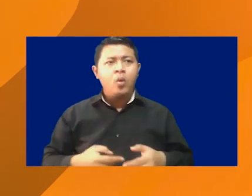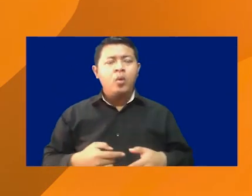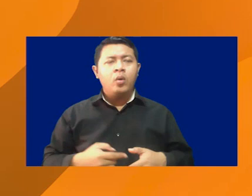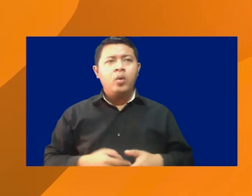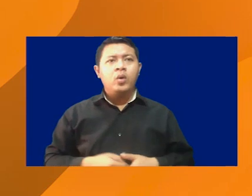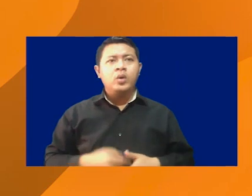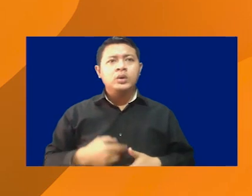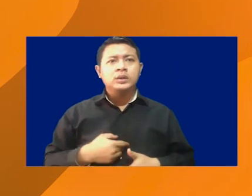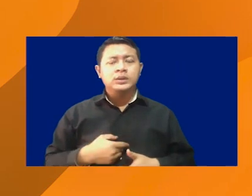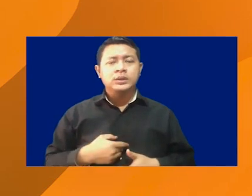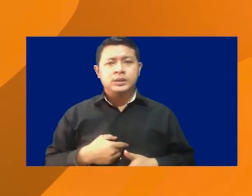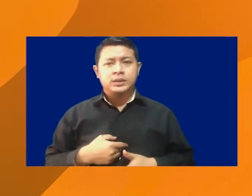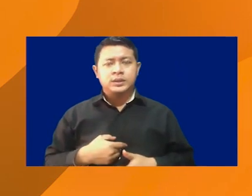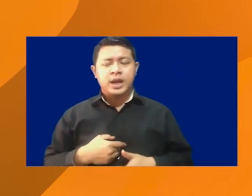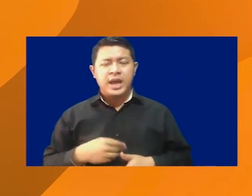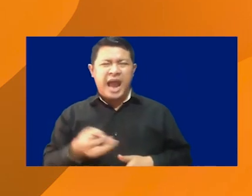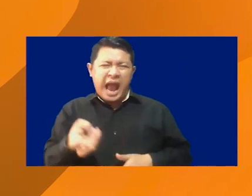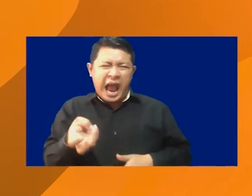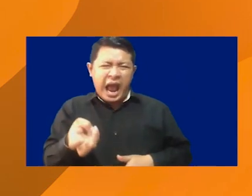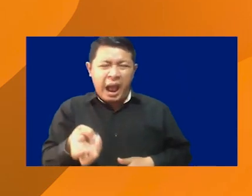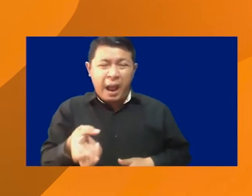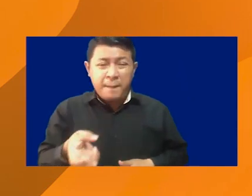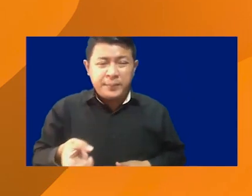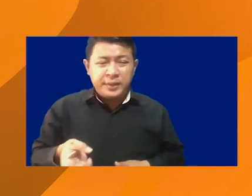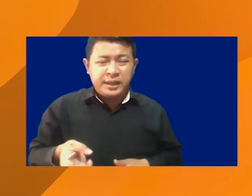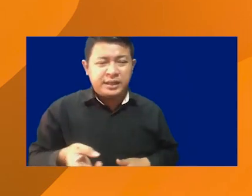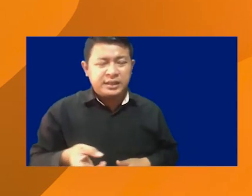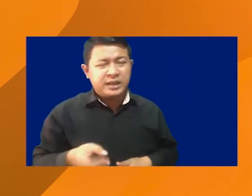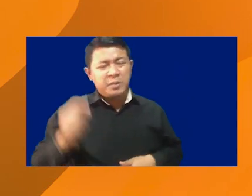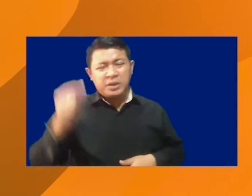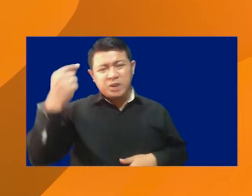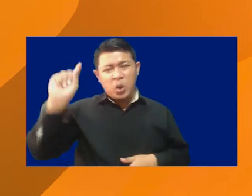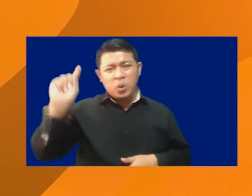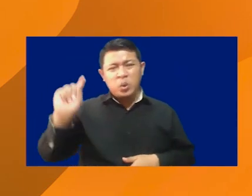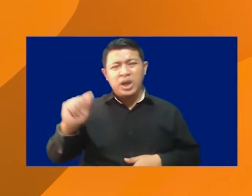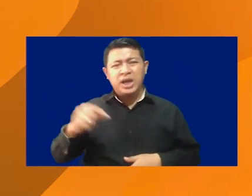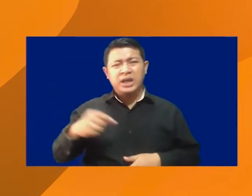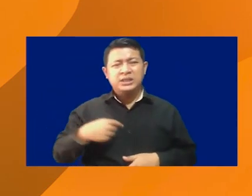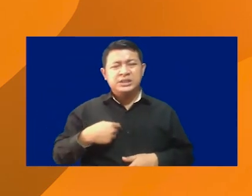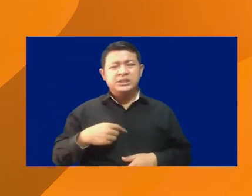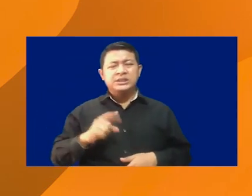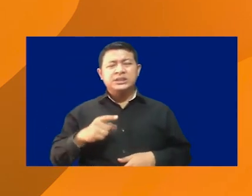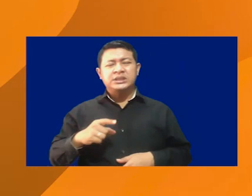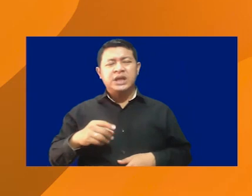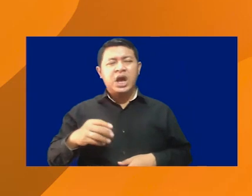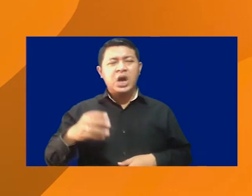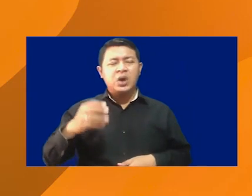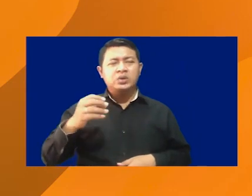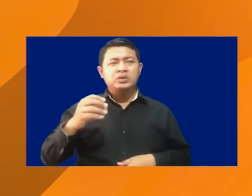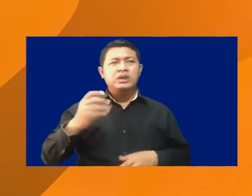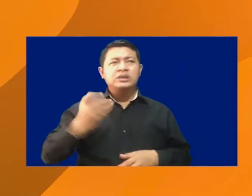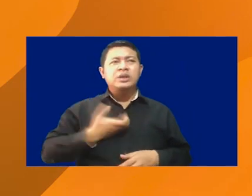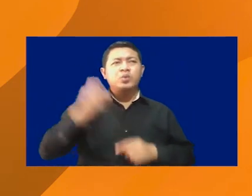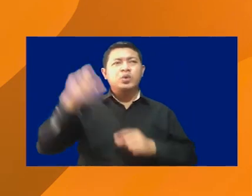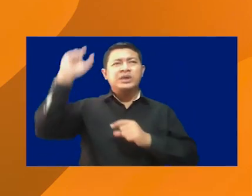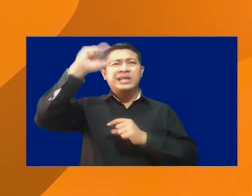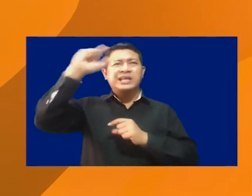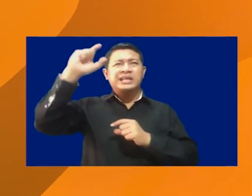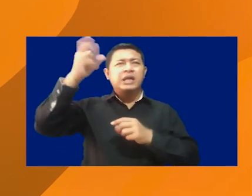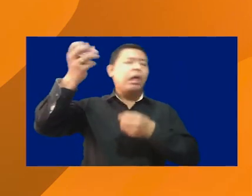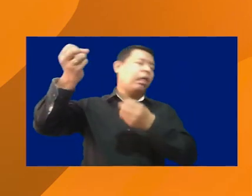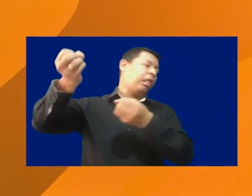keluarga saya. Akibatnya, bagi saya pribadi, saya hampir nggak bisa kuliah. Saya harus